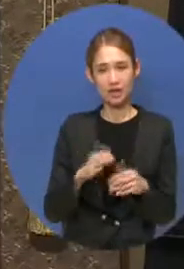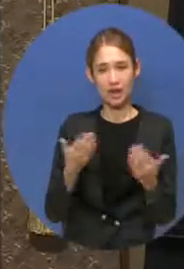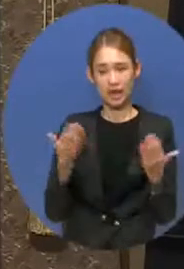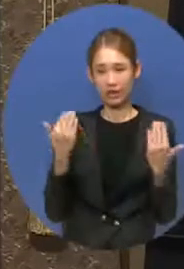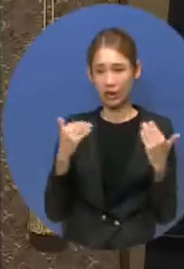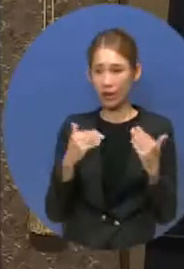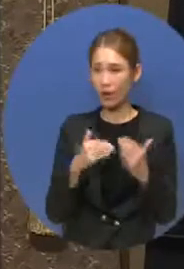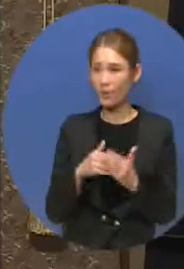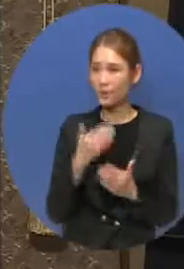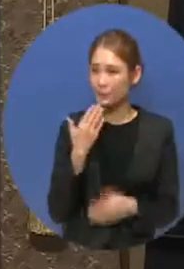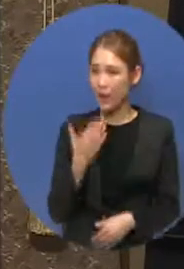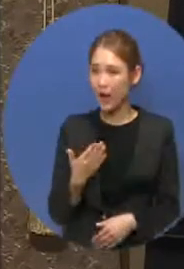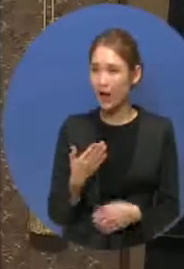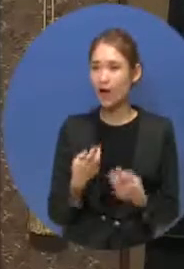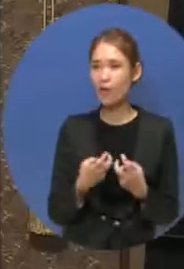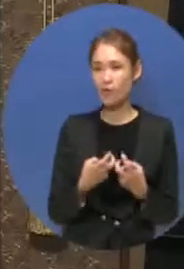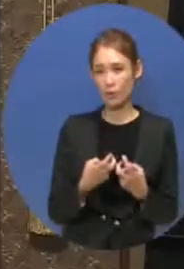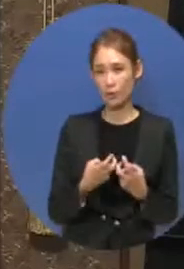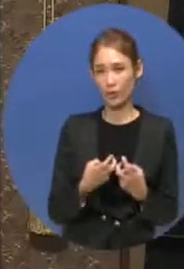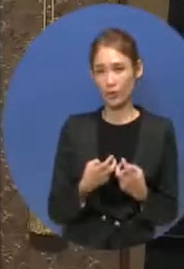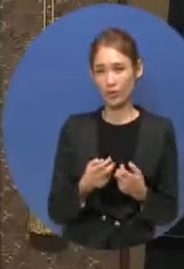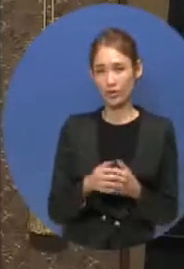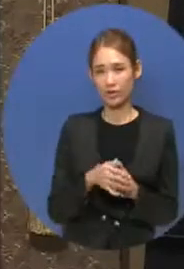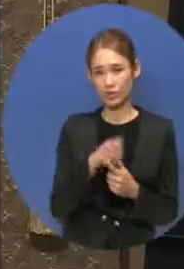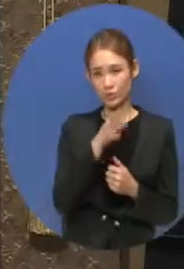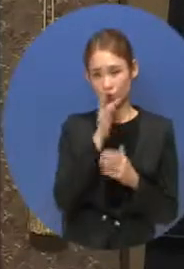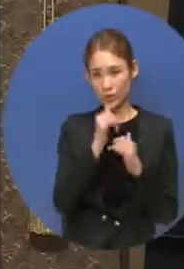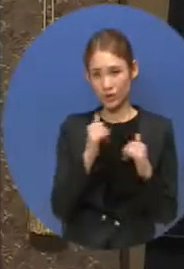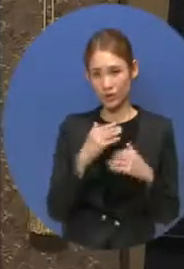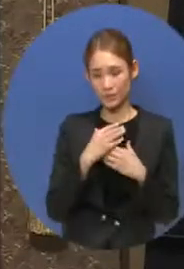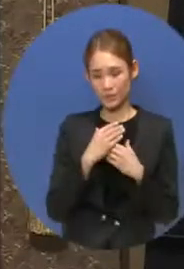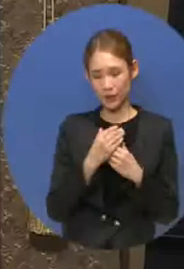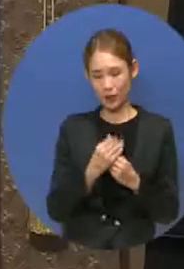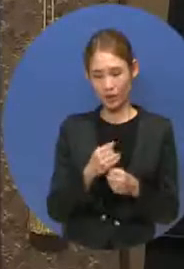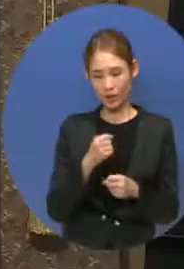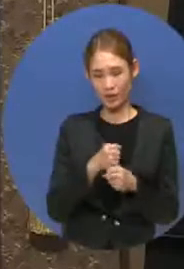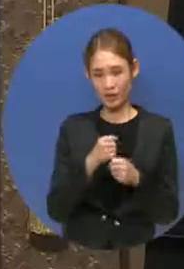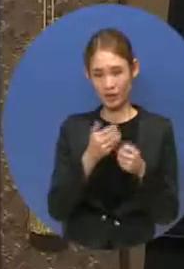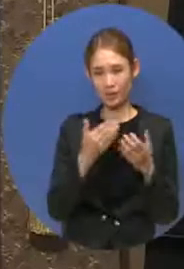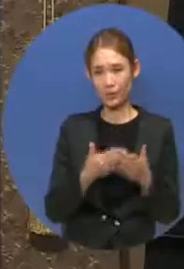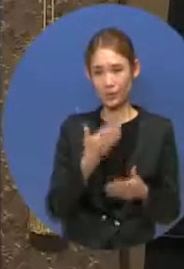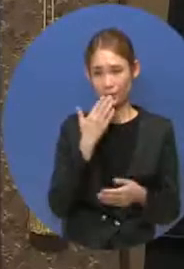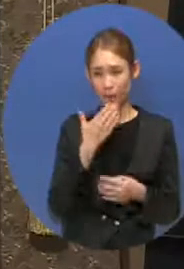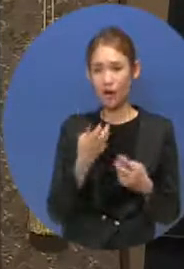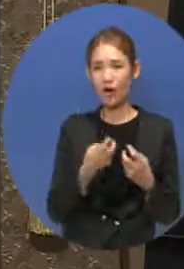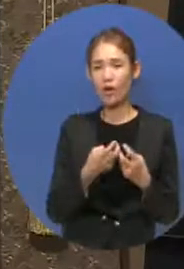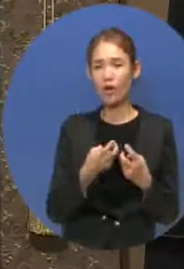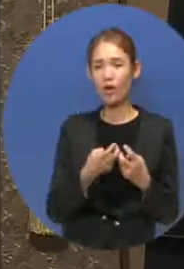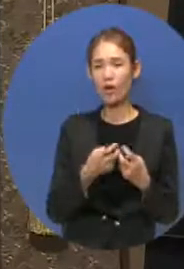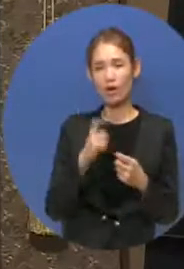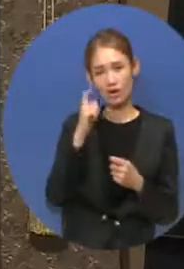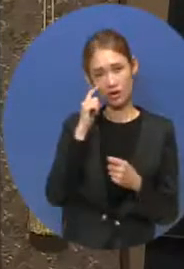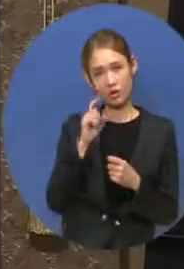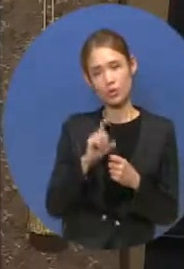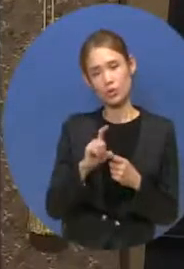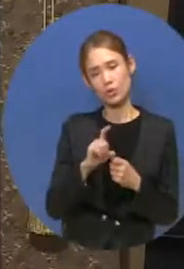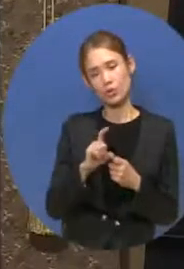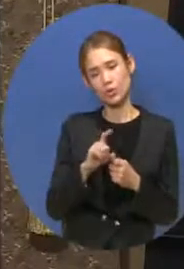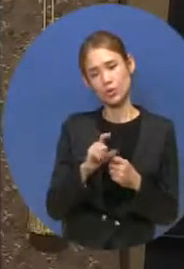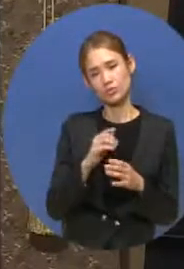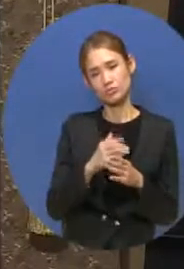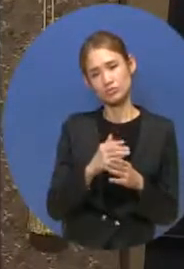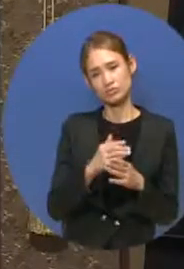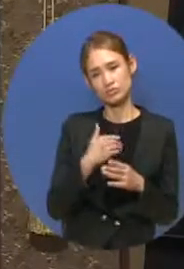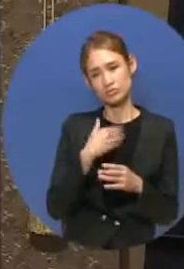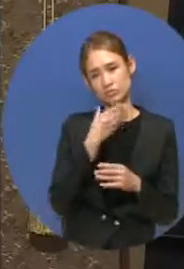안전하게 넘길 수 있을까? 그래서 노인기를 편안하게 맞이할 수 있을까에 대해서 고민하고 있고요. 네. 저희